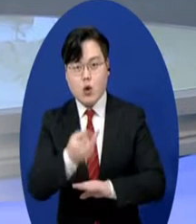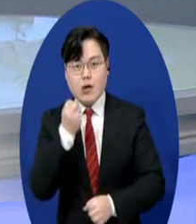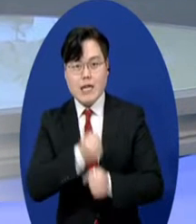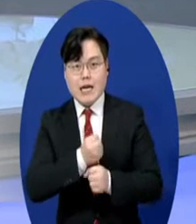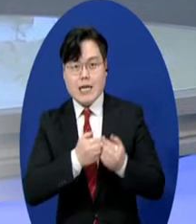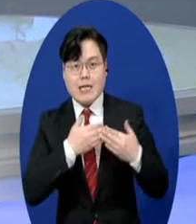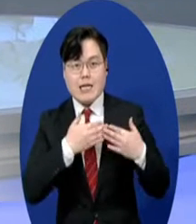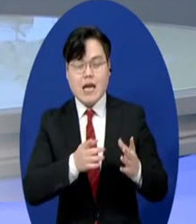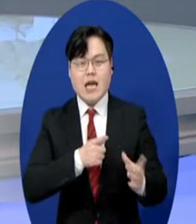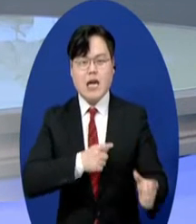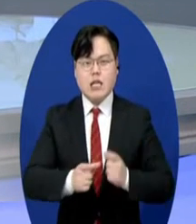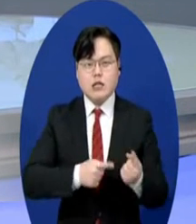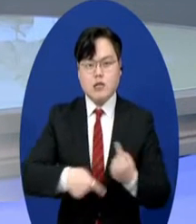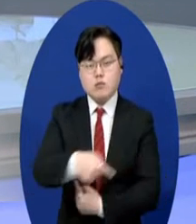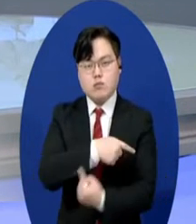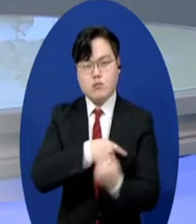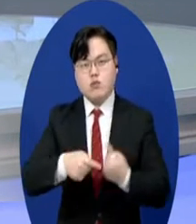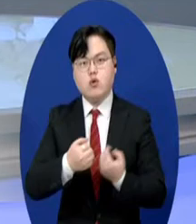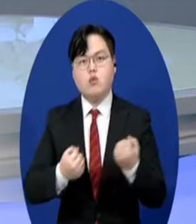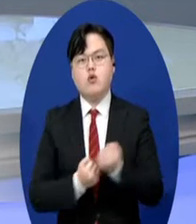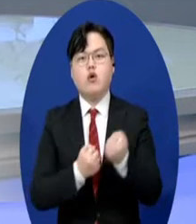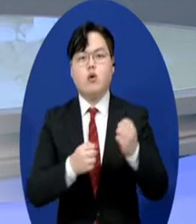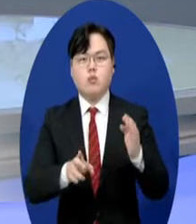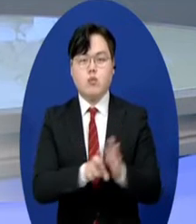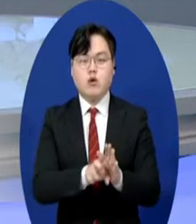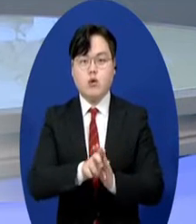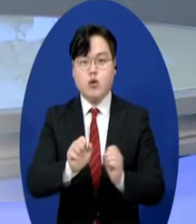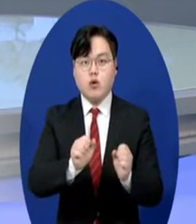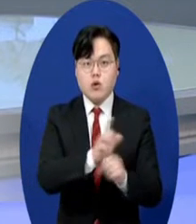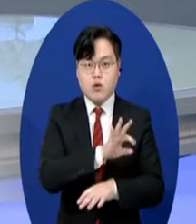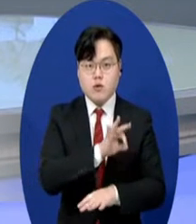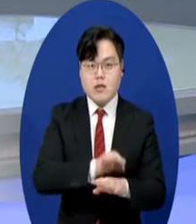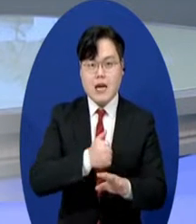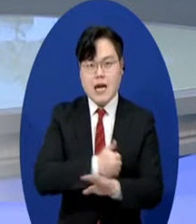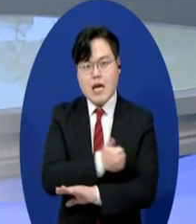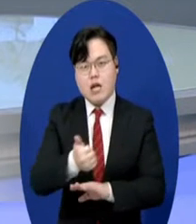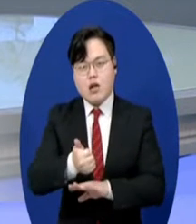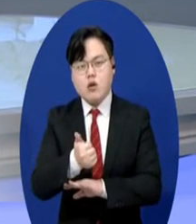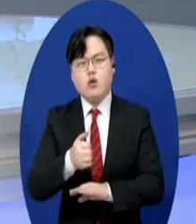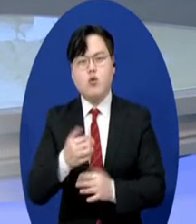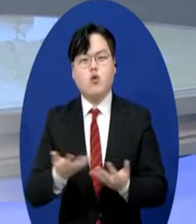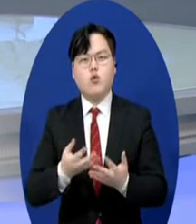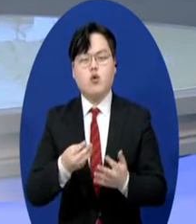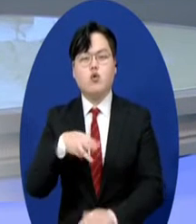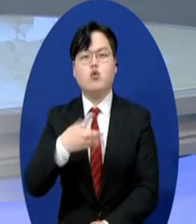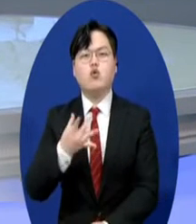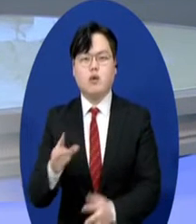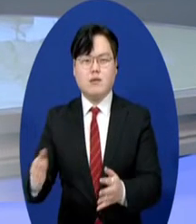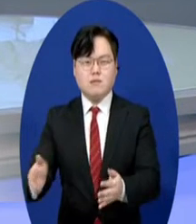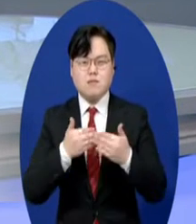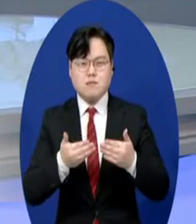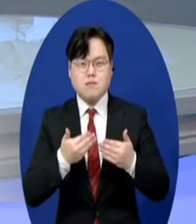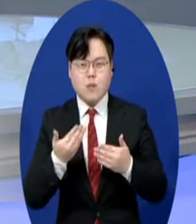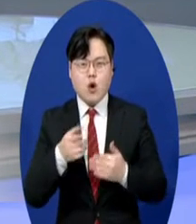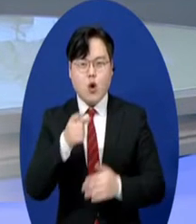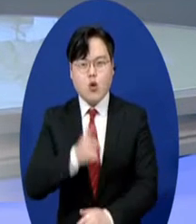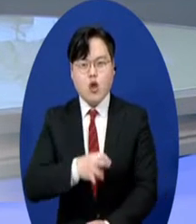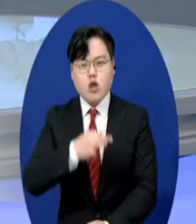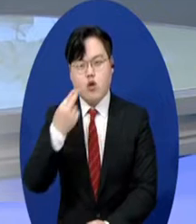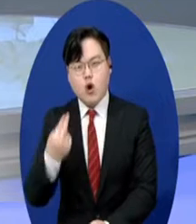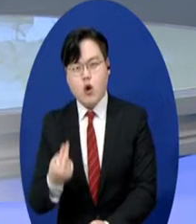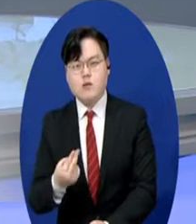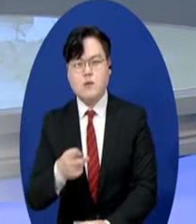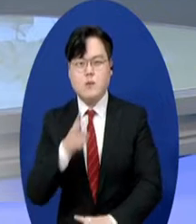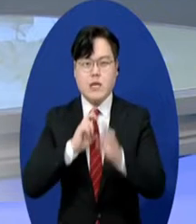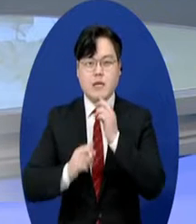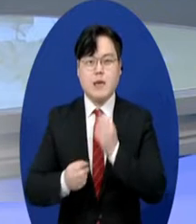үйл ажиллагаагаа сэргээж эдийн засгийн эргэлтэд орох хөшүүрэг болж байна. Хахлын жилүүдэд аль жуулчлалын ихэнх төр операторууд төр хугацаанд хаалгаа барьж энэ салбарын хүний нөөцийн